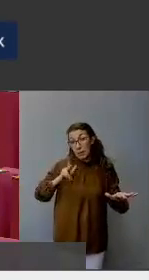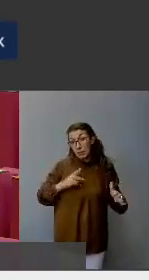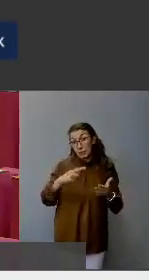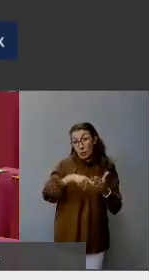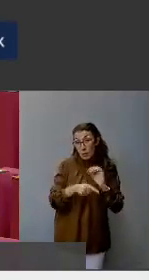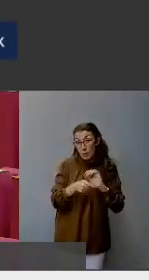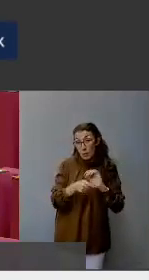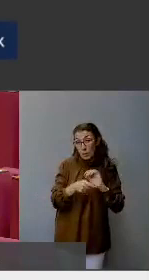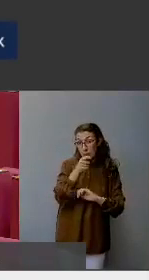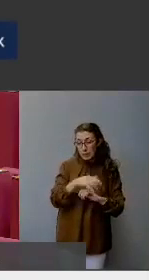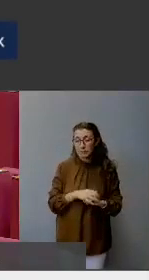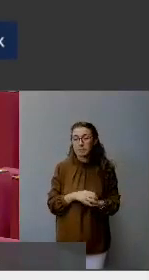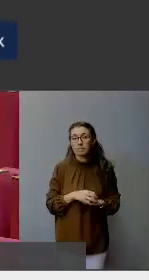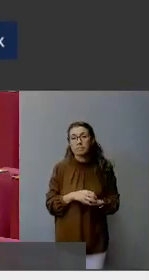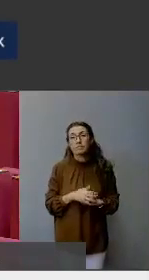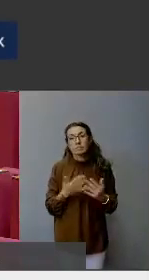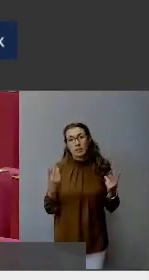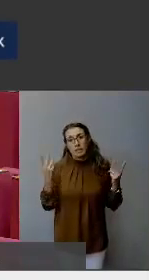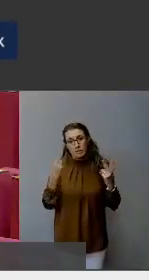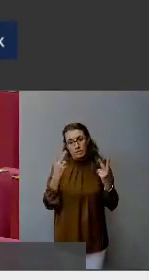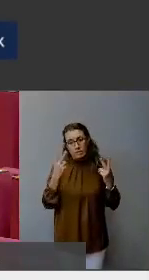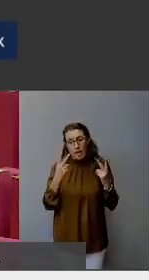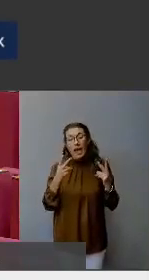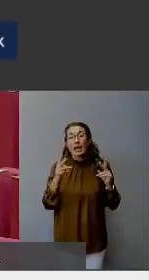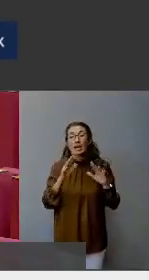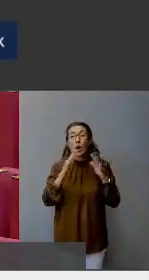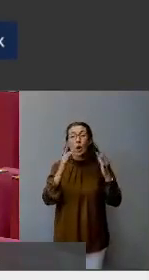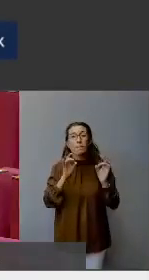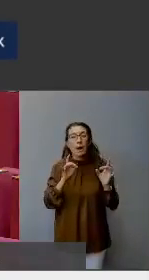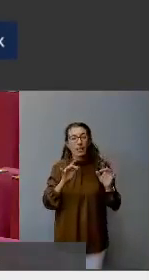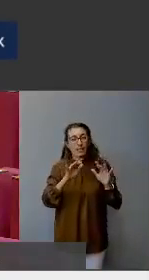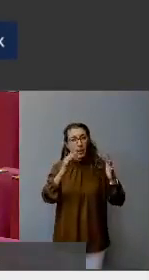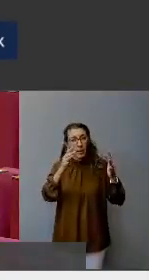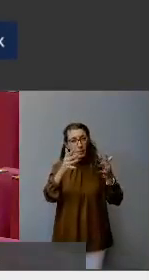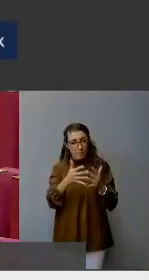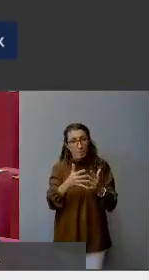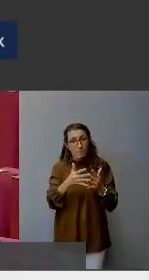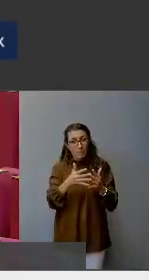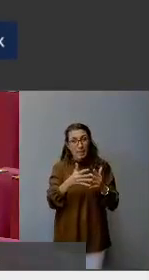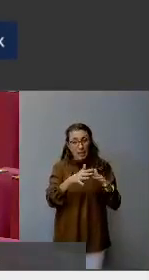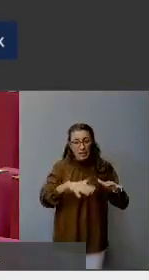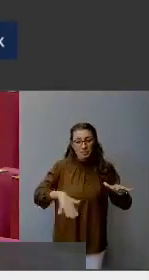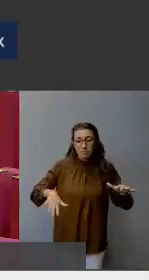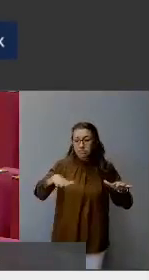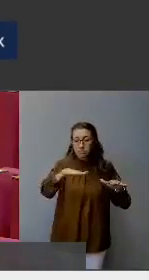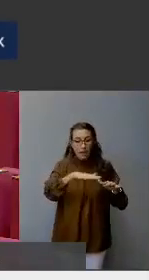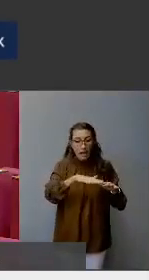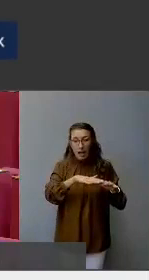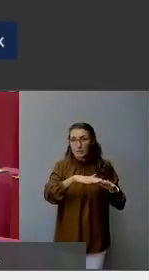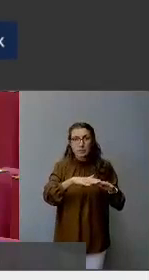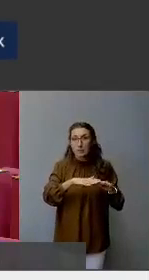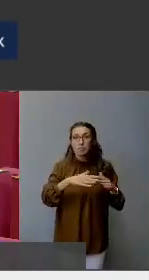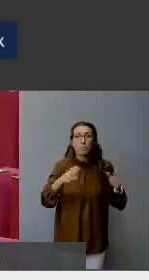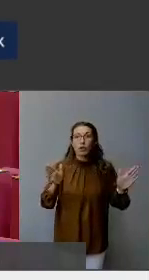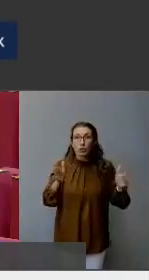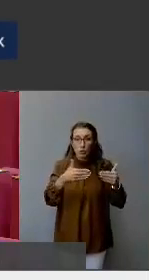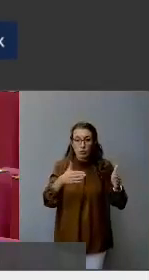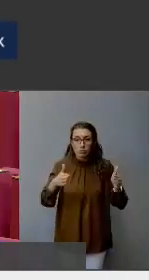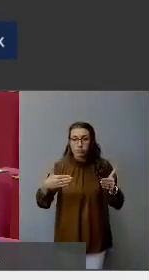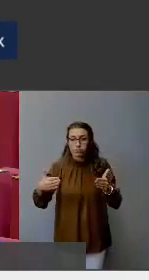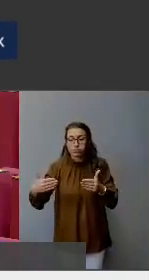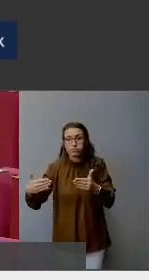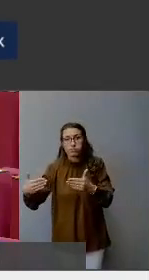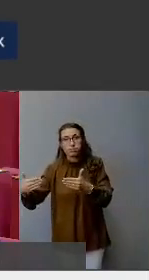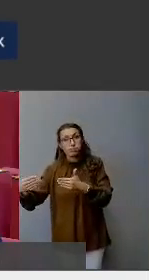in occasione della pandemia gli spazi erano stati chiusi ma non si capisce quali siano le ragioni perché attualmente ancora non si